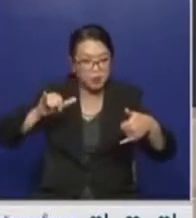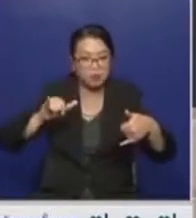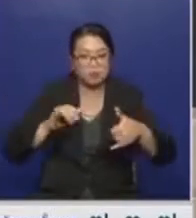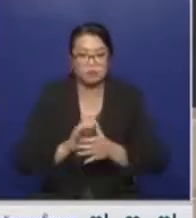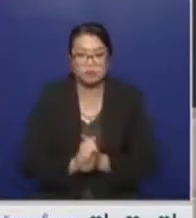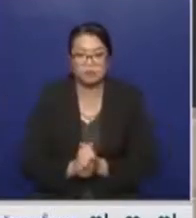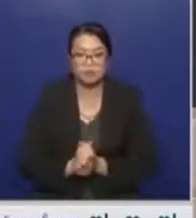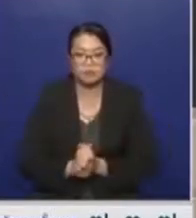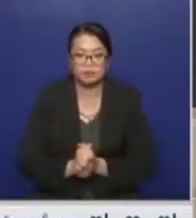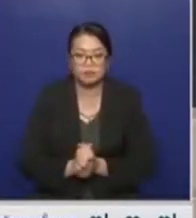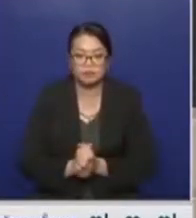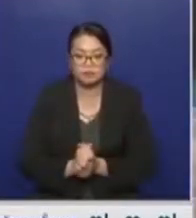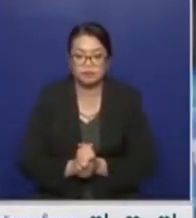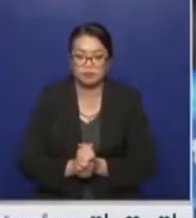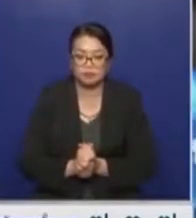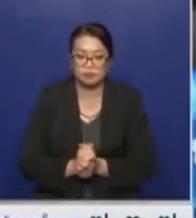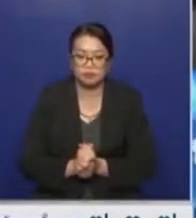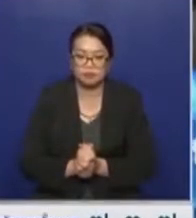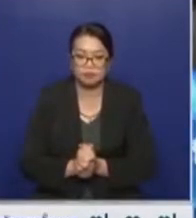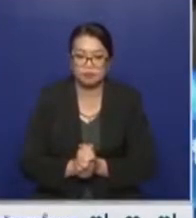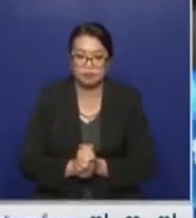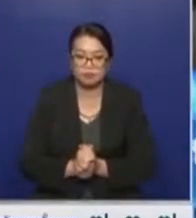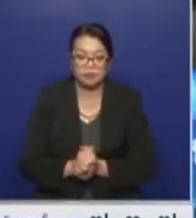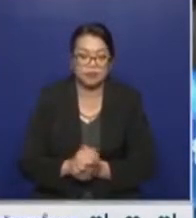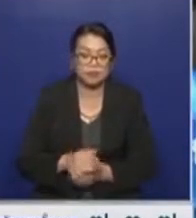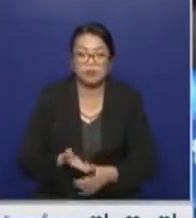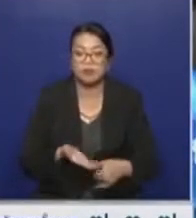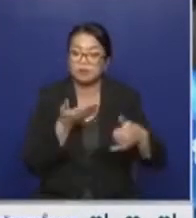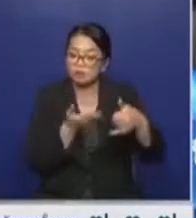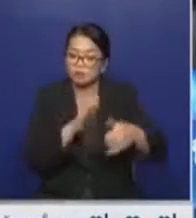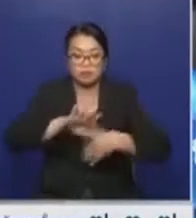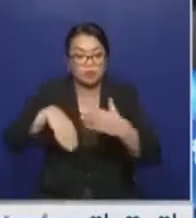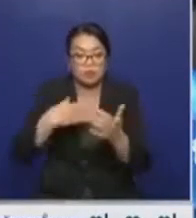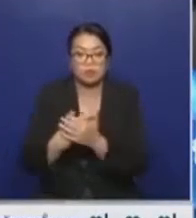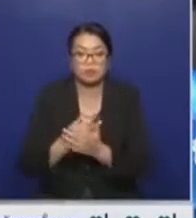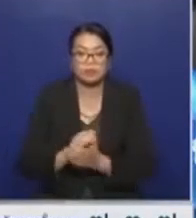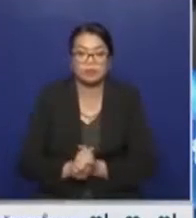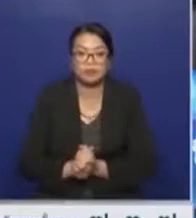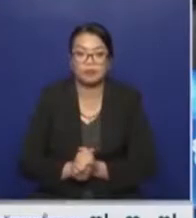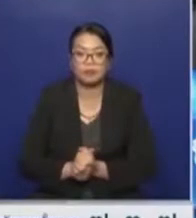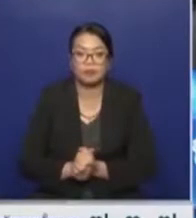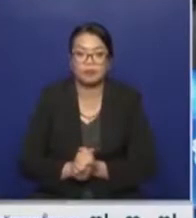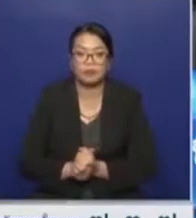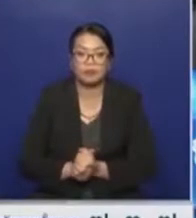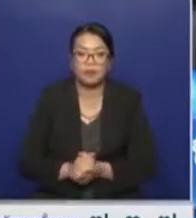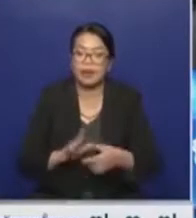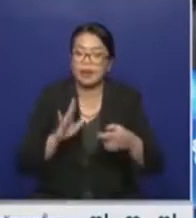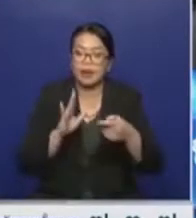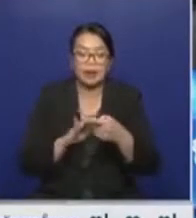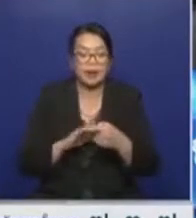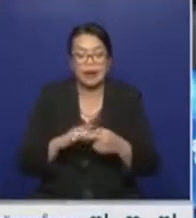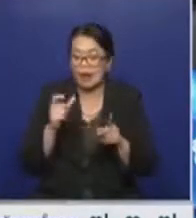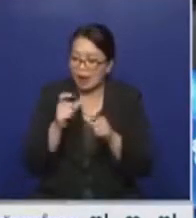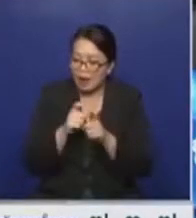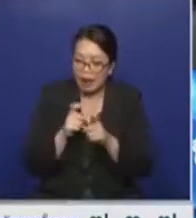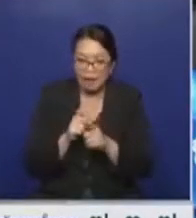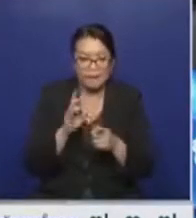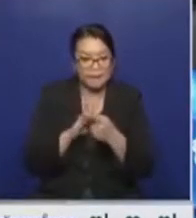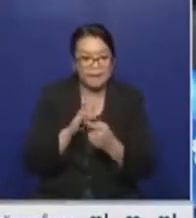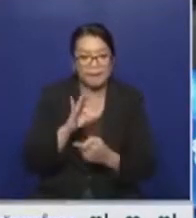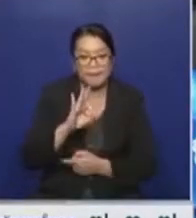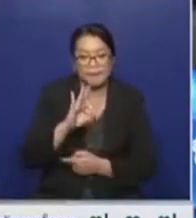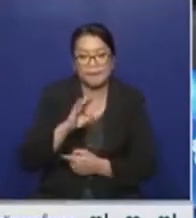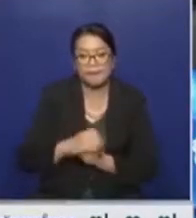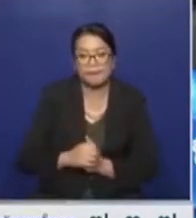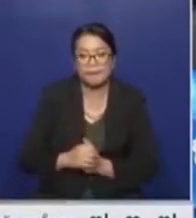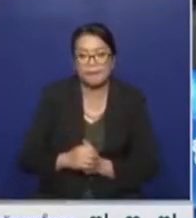การเผด็จการรัฐสภานะคะที่พวกท่านสวเนี่ยได้ชอบพูดกันนะคะ หนูเผด็จการรัฐสภาก็ไม่ได้หนู อะไรนะคะ